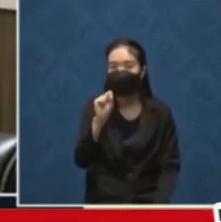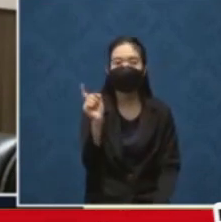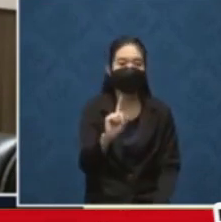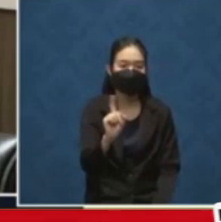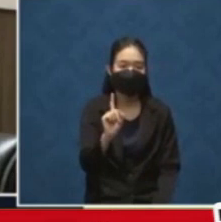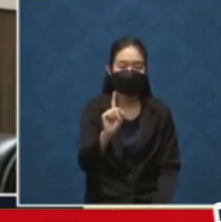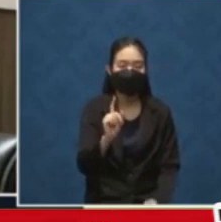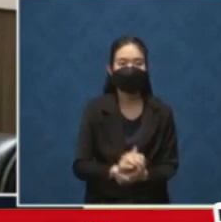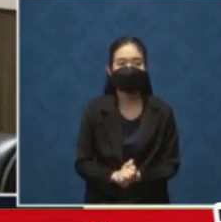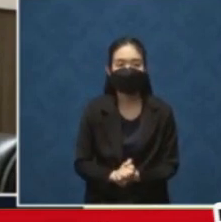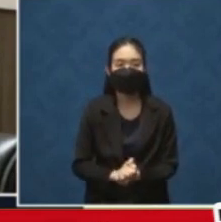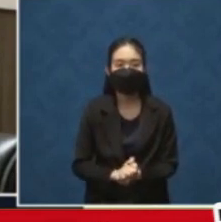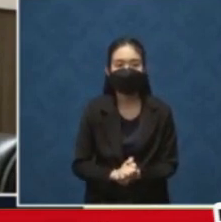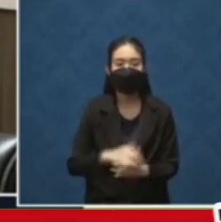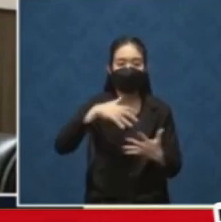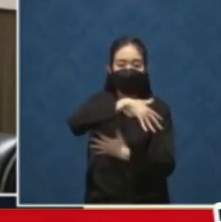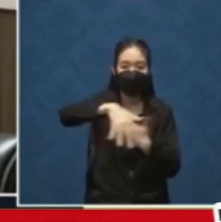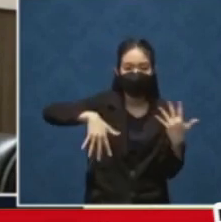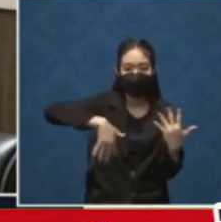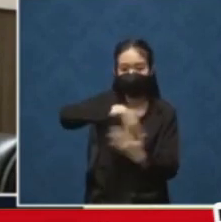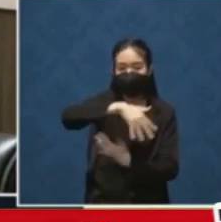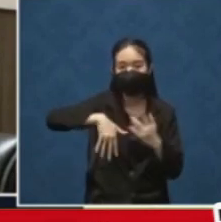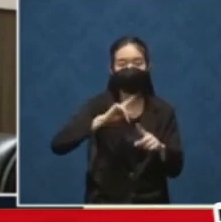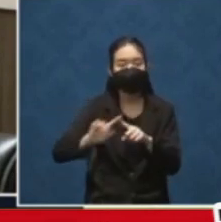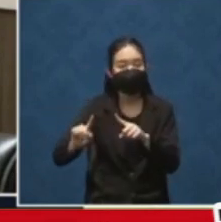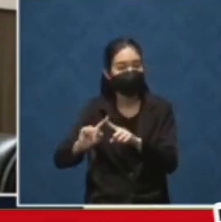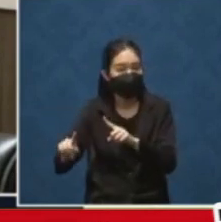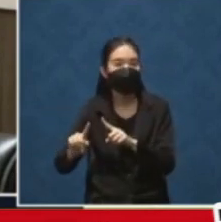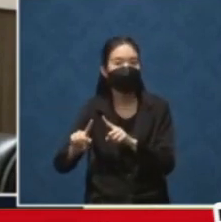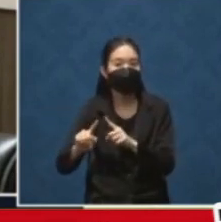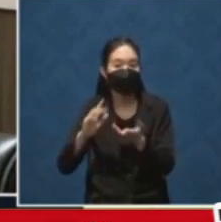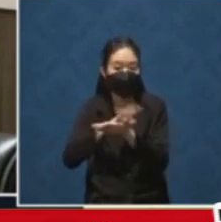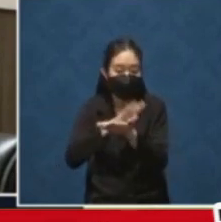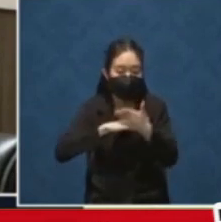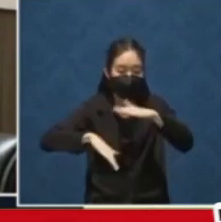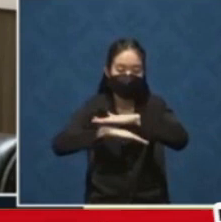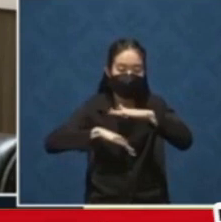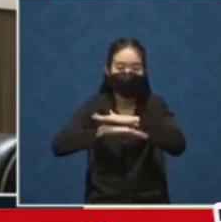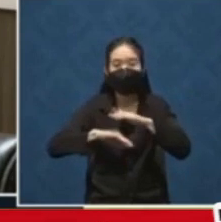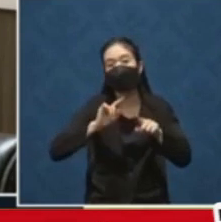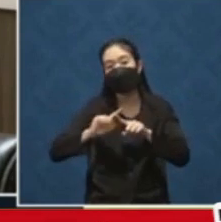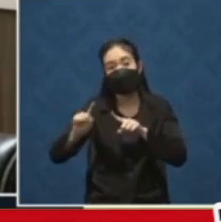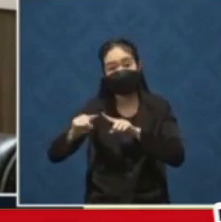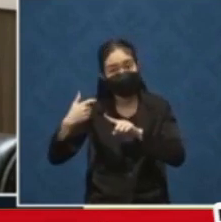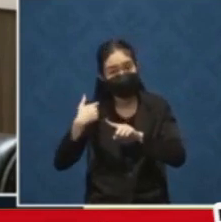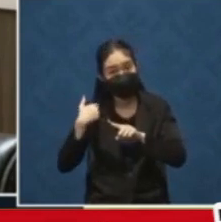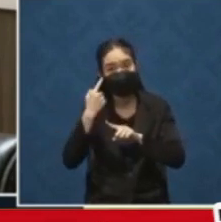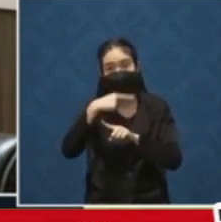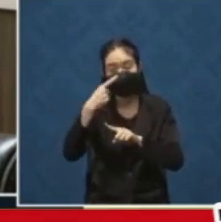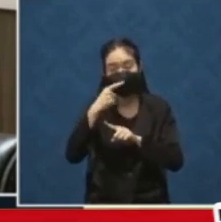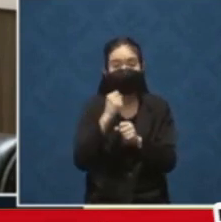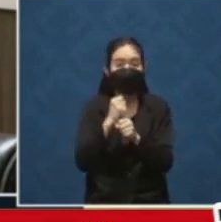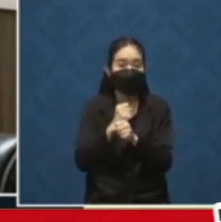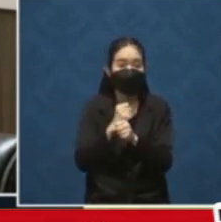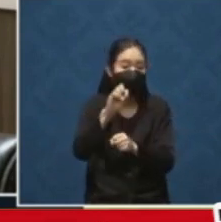อยเรื่องของข้อสอบ ไปดูเรื่องของสภาพแดลอม ไปพูดถึง ไปดูถึงเอกสารต่น